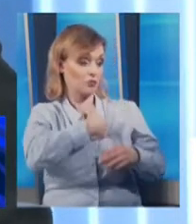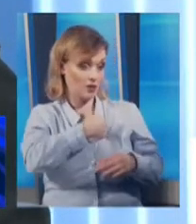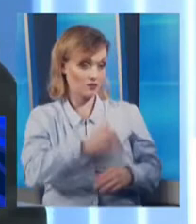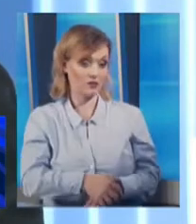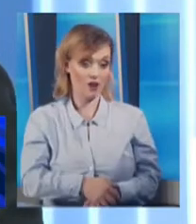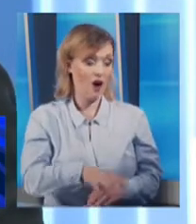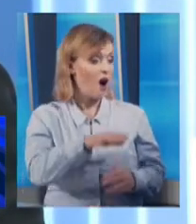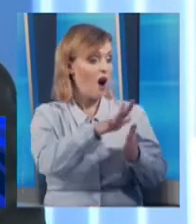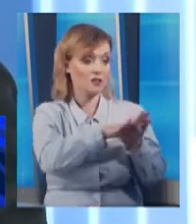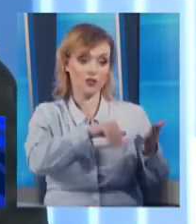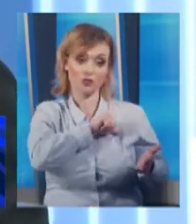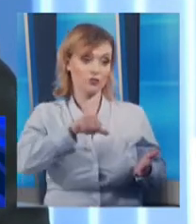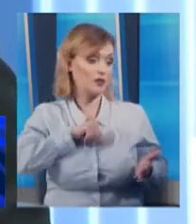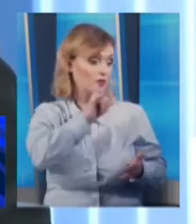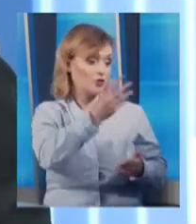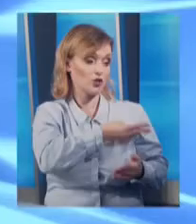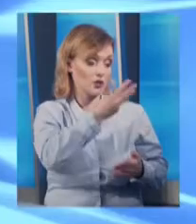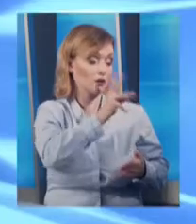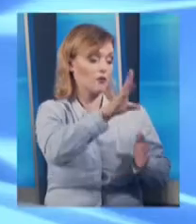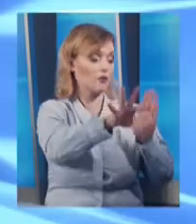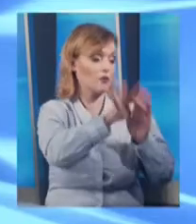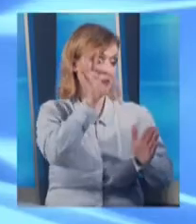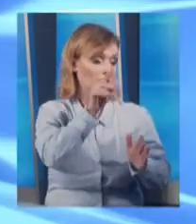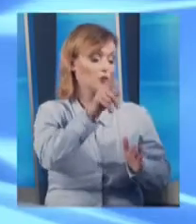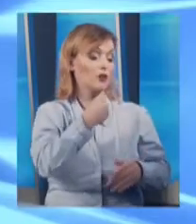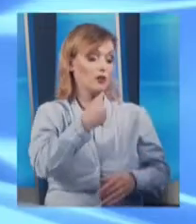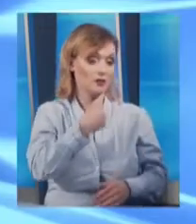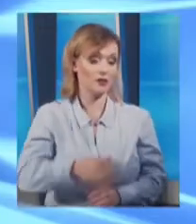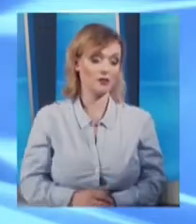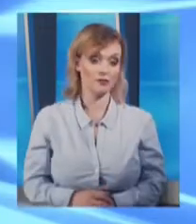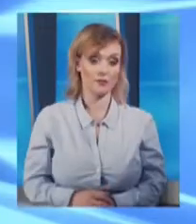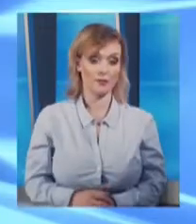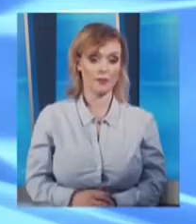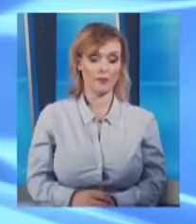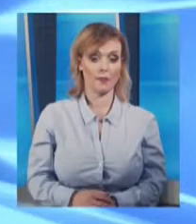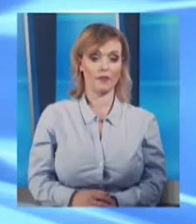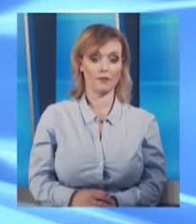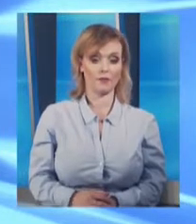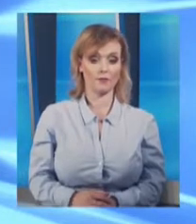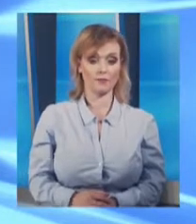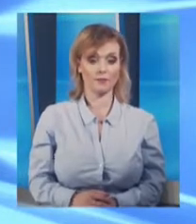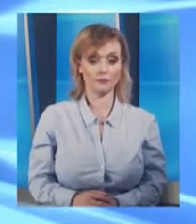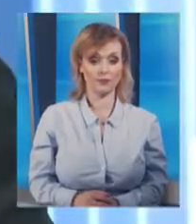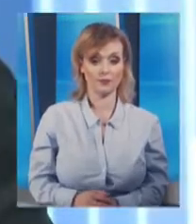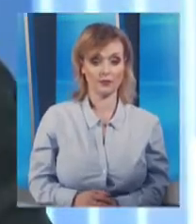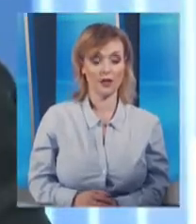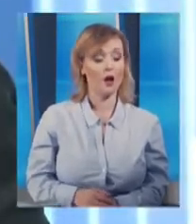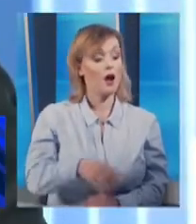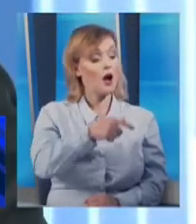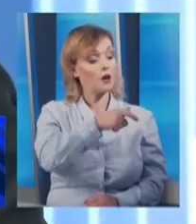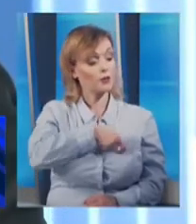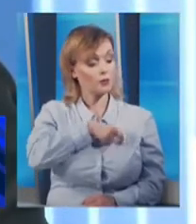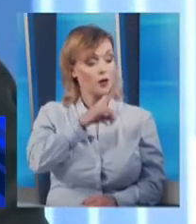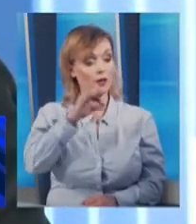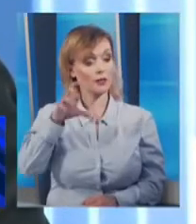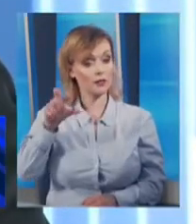orice dorește. Dumnealui n-a candidat pe circumscripție și nu a fost în echipa platformei, da? A fost în echipa blocului